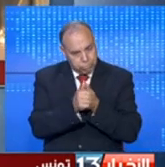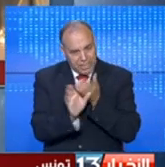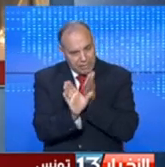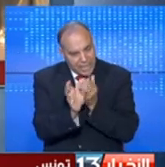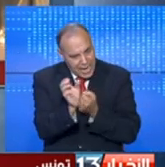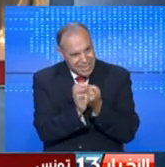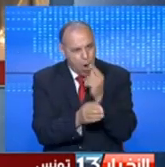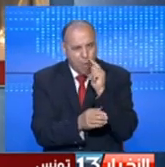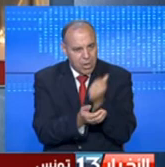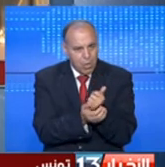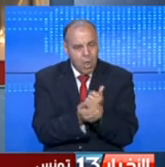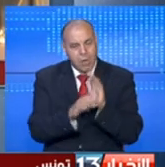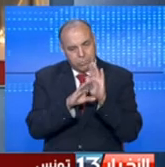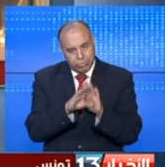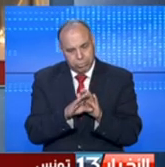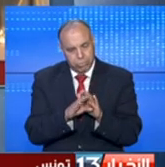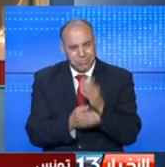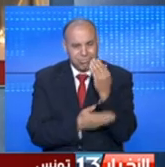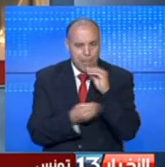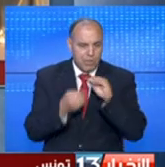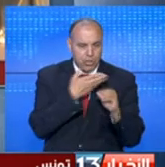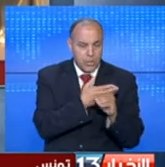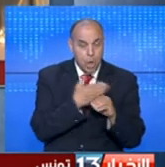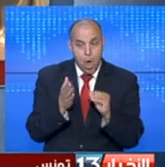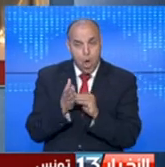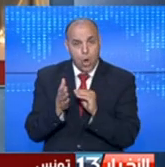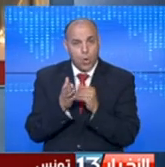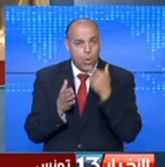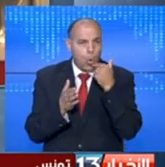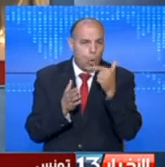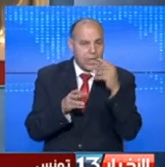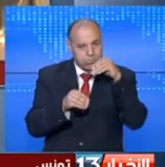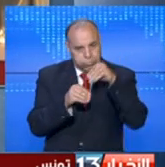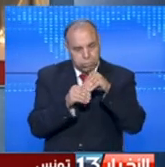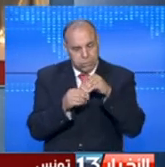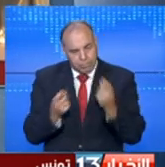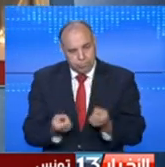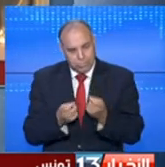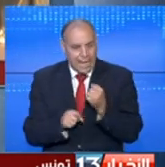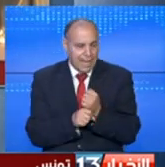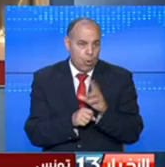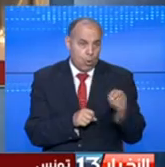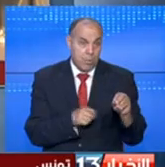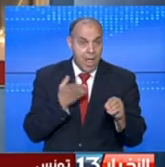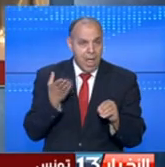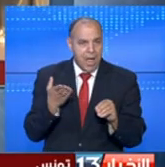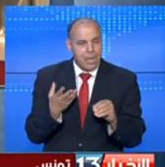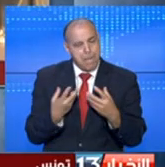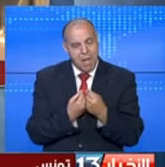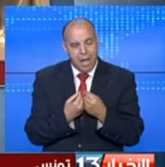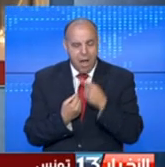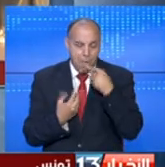النفسية والرعاية الاجتماعية للطفل الضحية، بالإضافة إلى ترسيمه بإحدى دورات التكوين المهني التي تتناسب